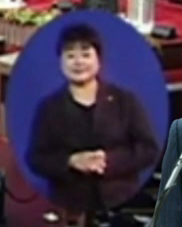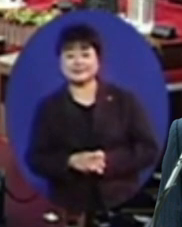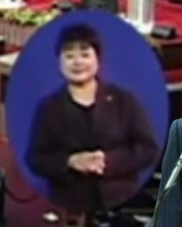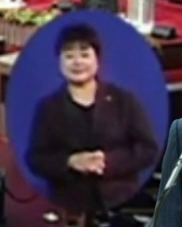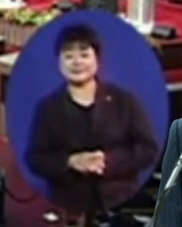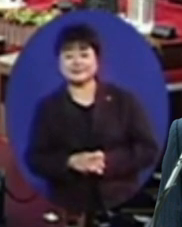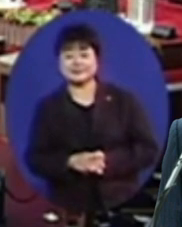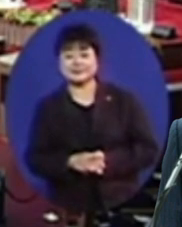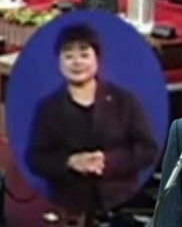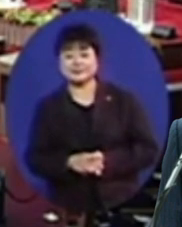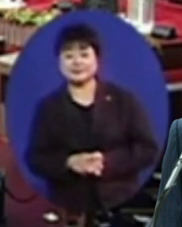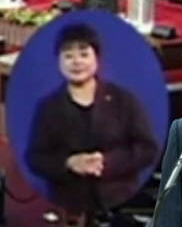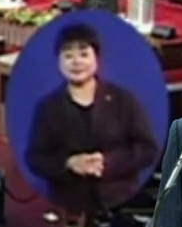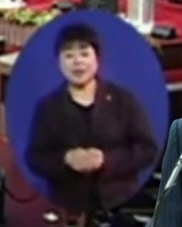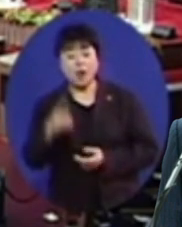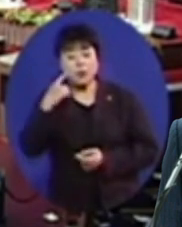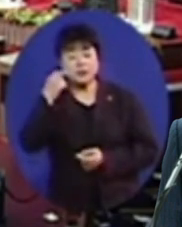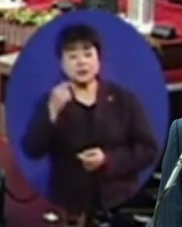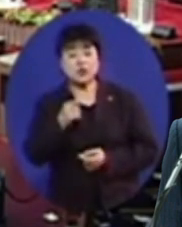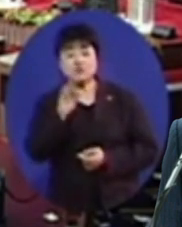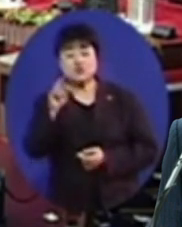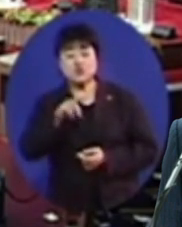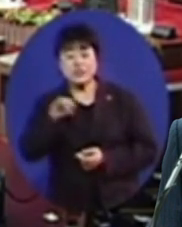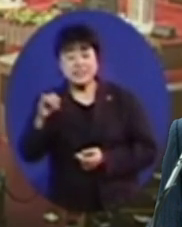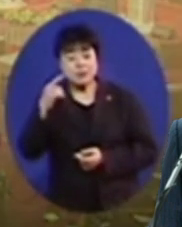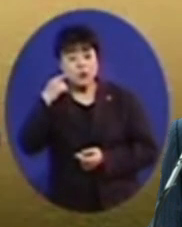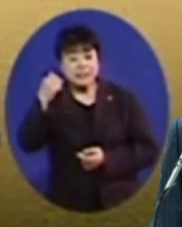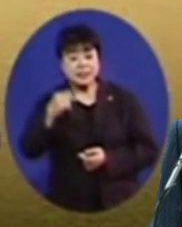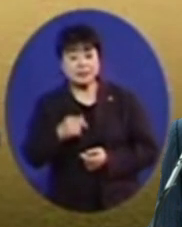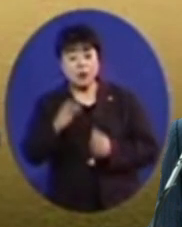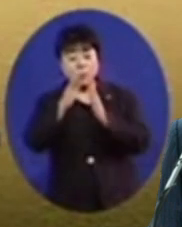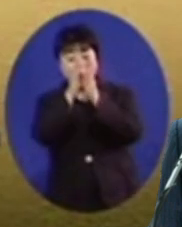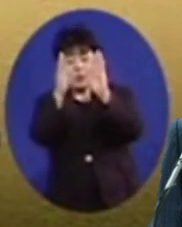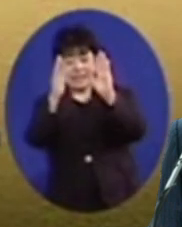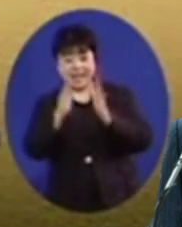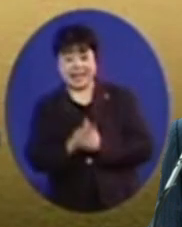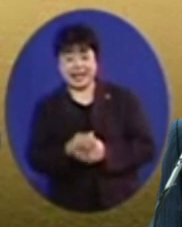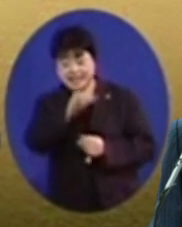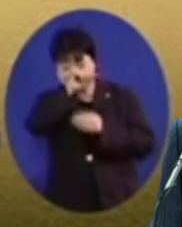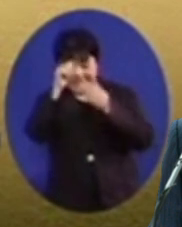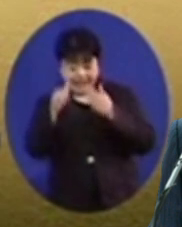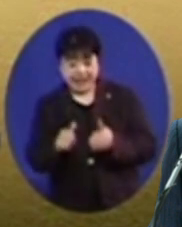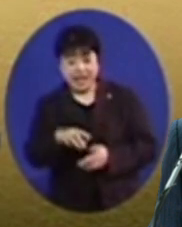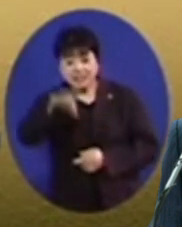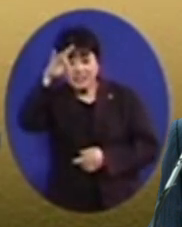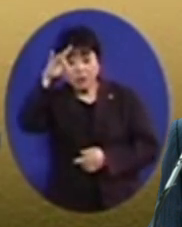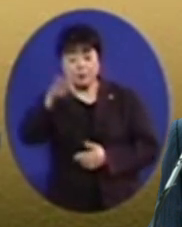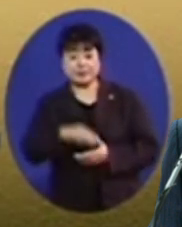디엘 무디 목사는 모세의 생애를 이렇게 묘사했습니다. 모세가 처음